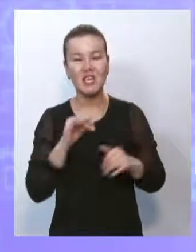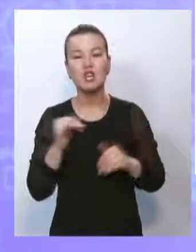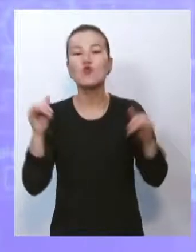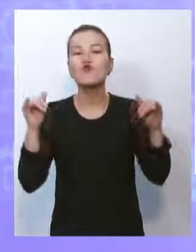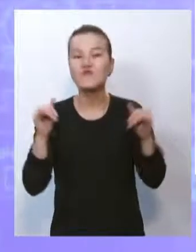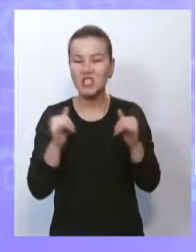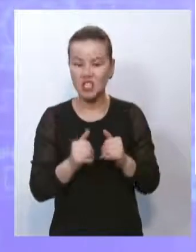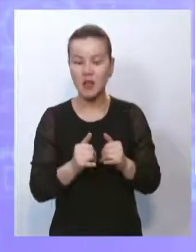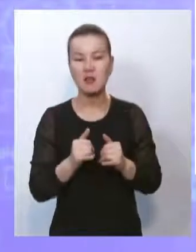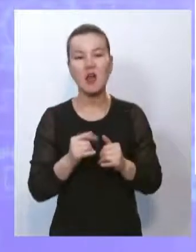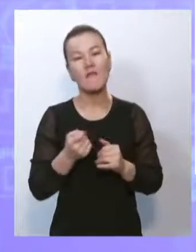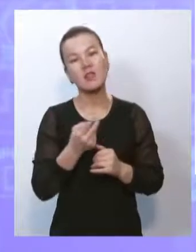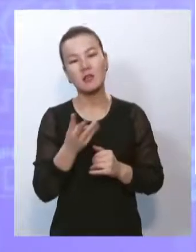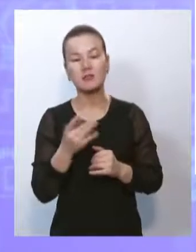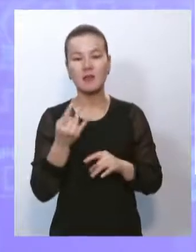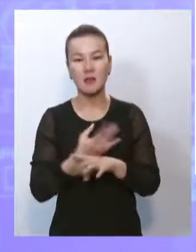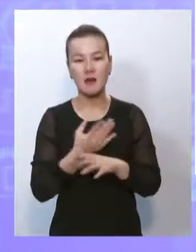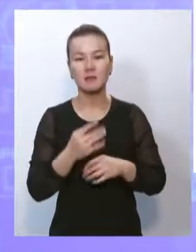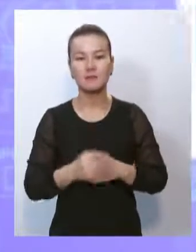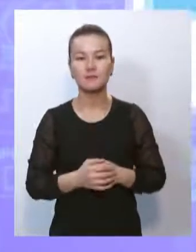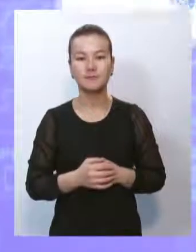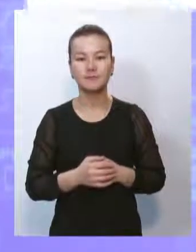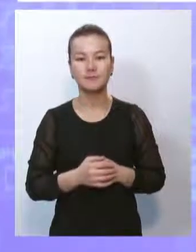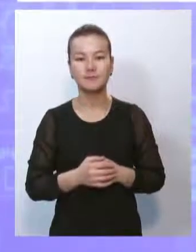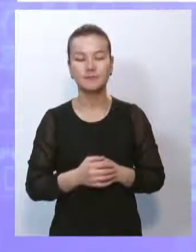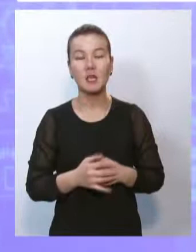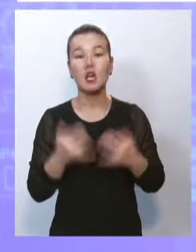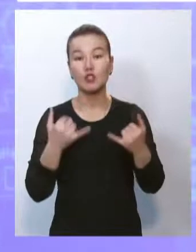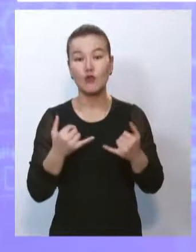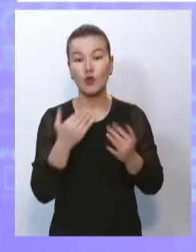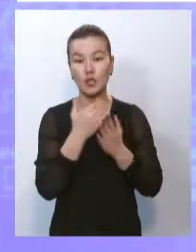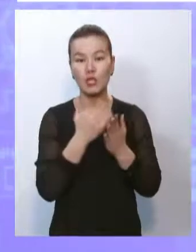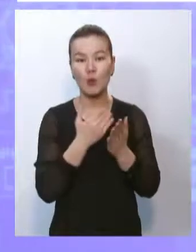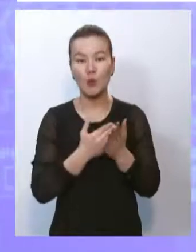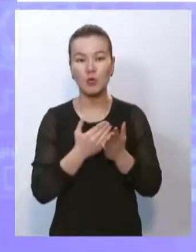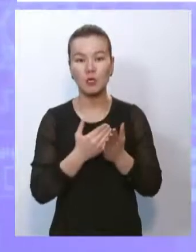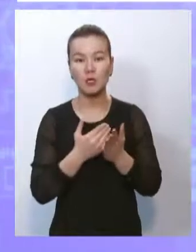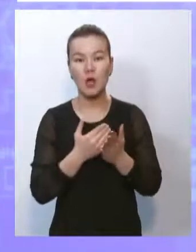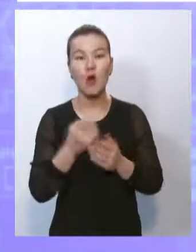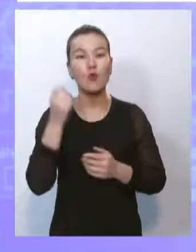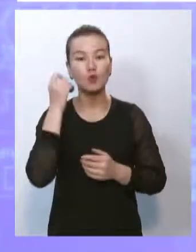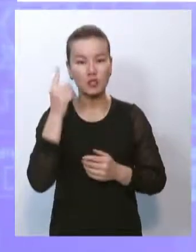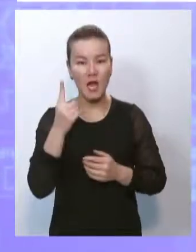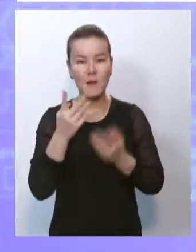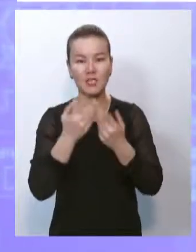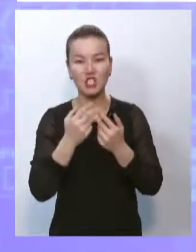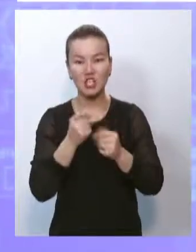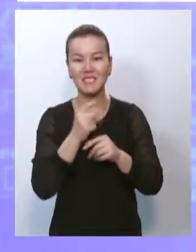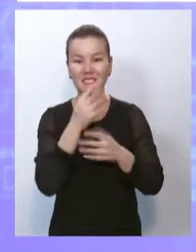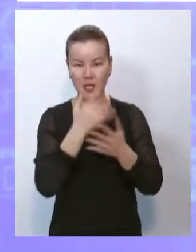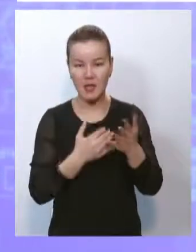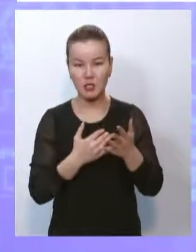в несколько раз сегодня на уроке узнаем решение